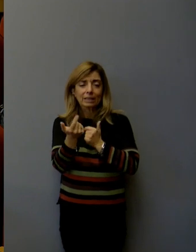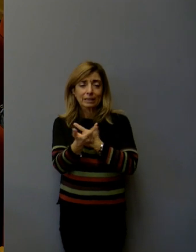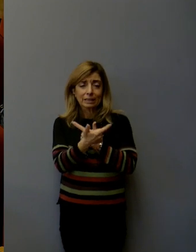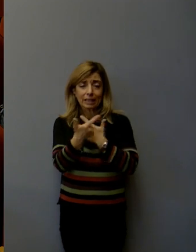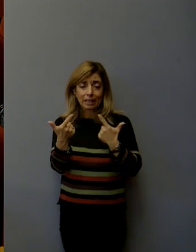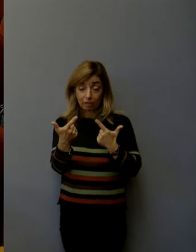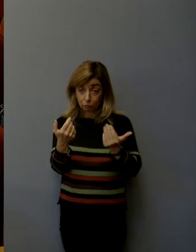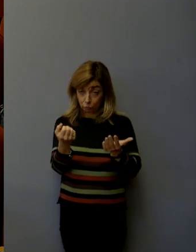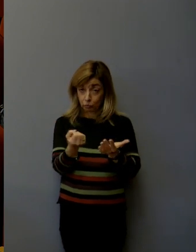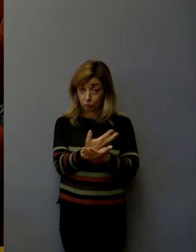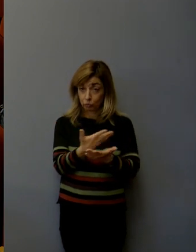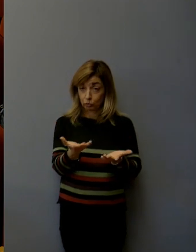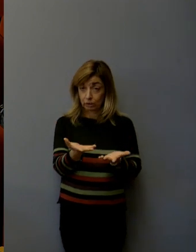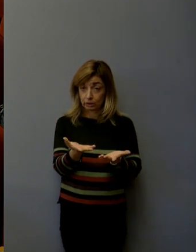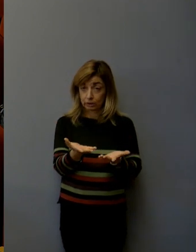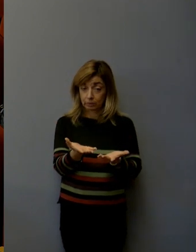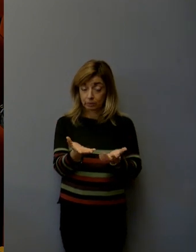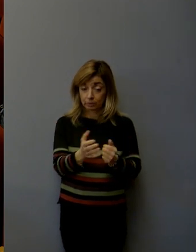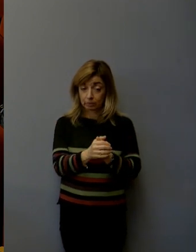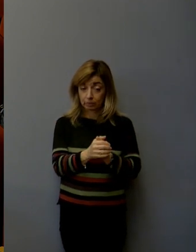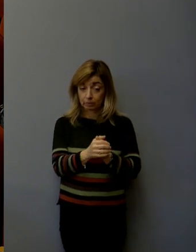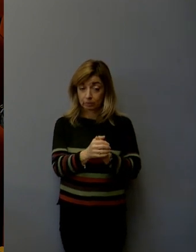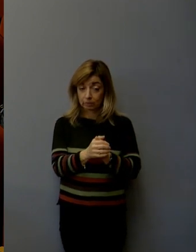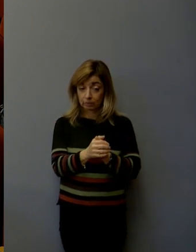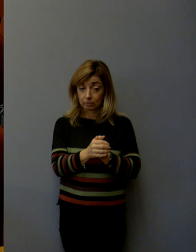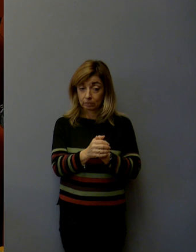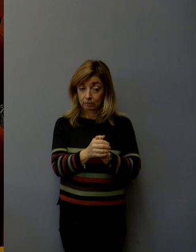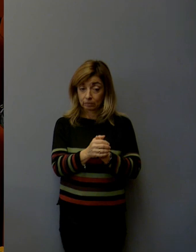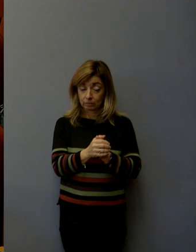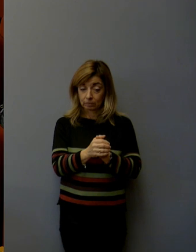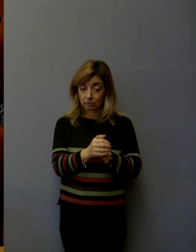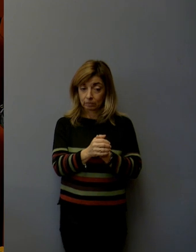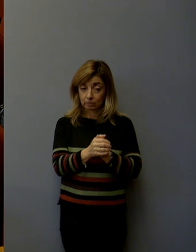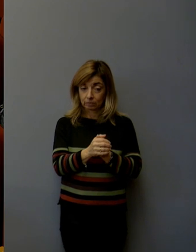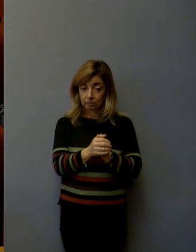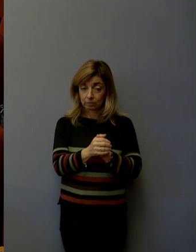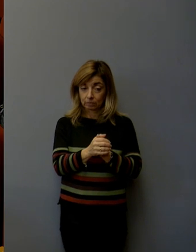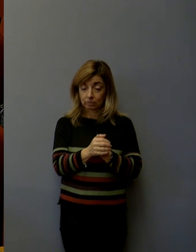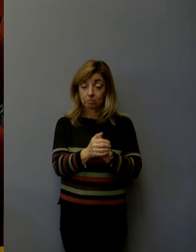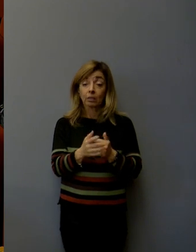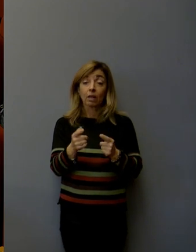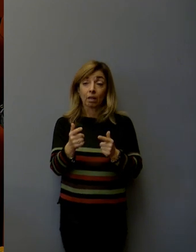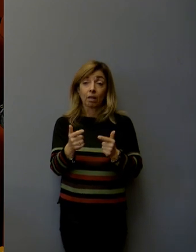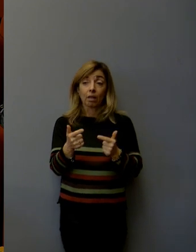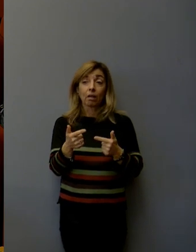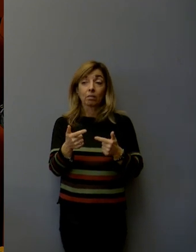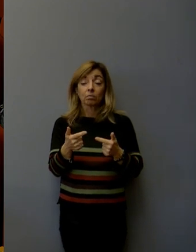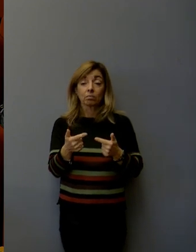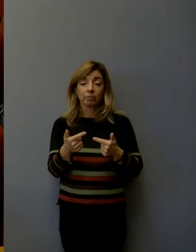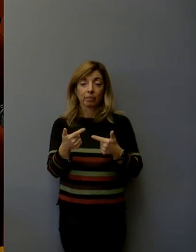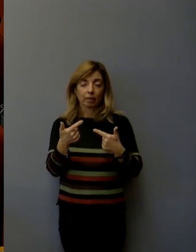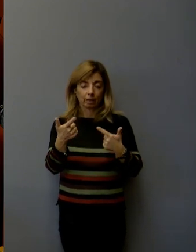diciamo Mina anche la Ovviamente la credibilità di questo consiglio comunale